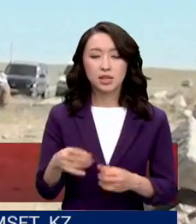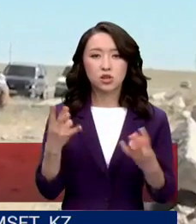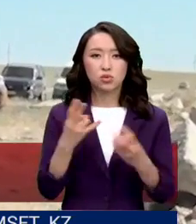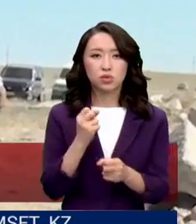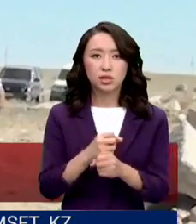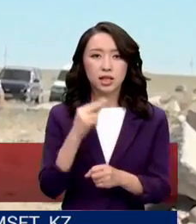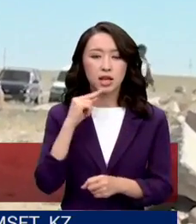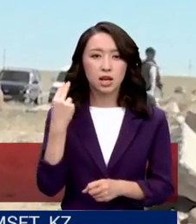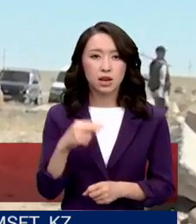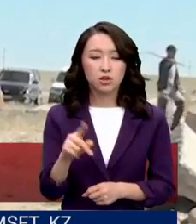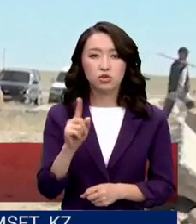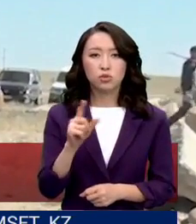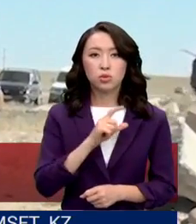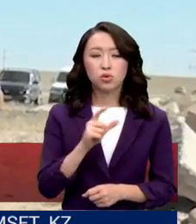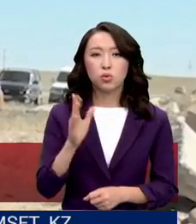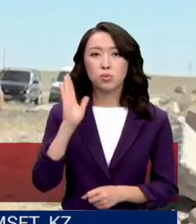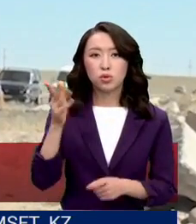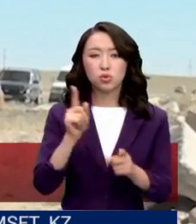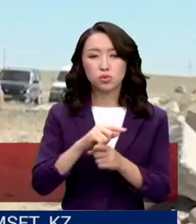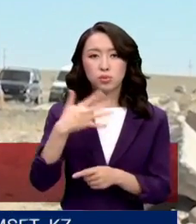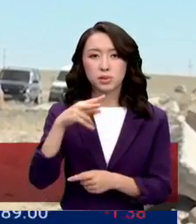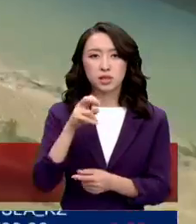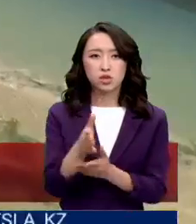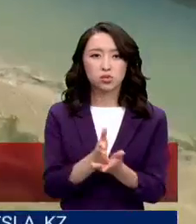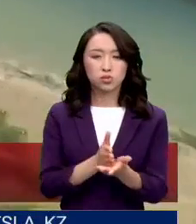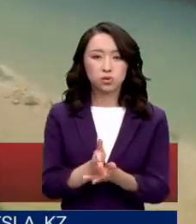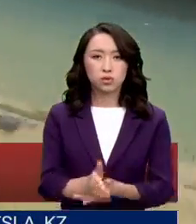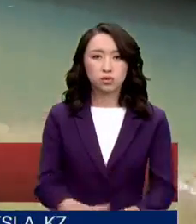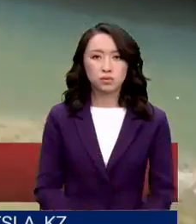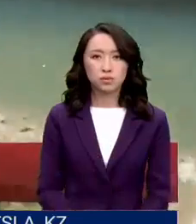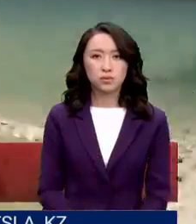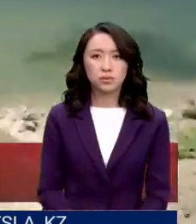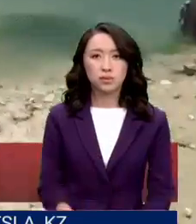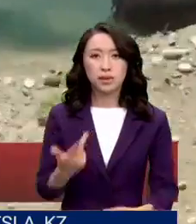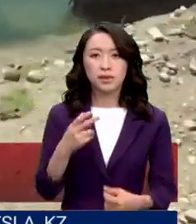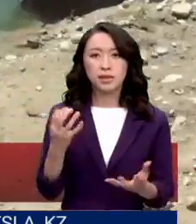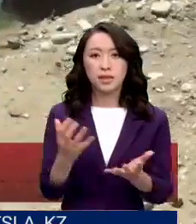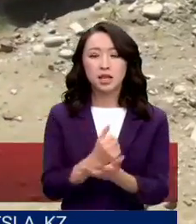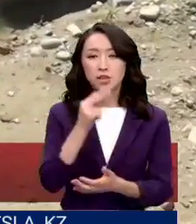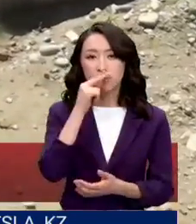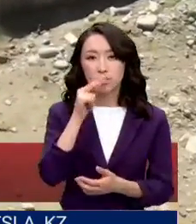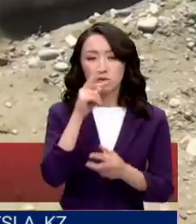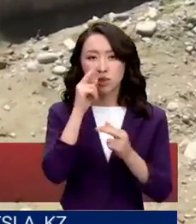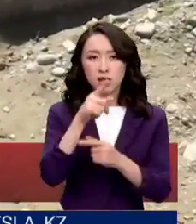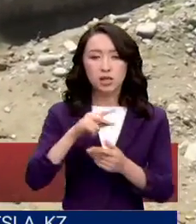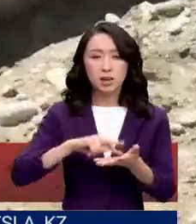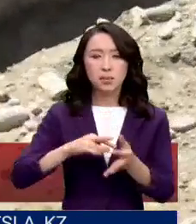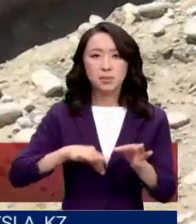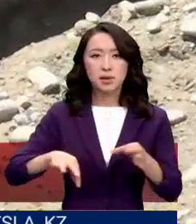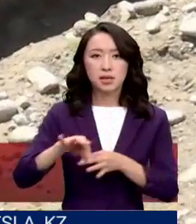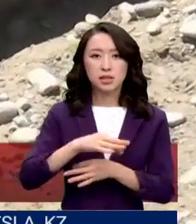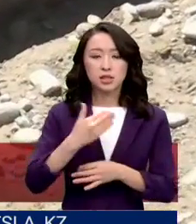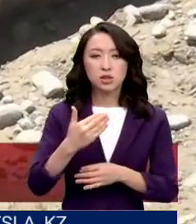делать качественно, чтоб людям в будущем тоже 50 лет служил. Где найти виновных в неправильно спроектированном